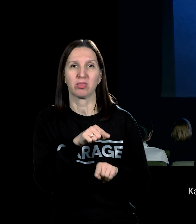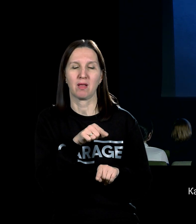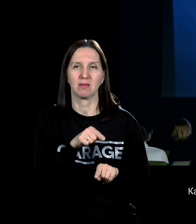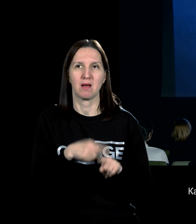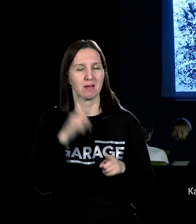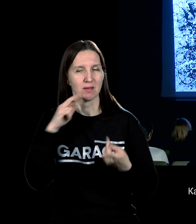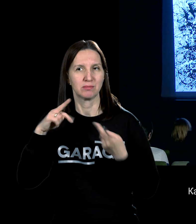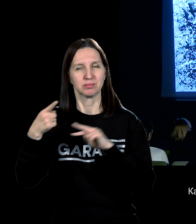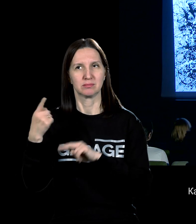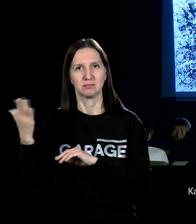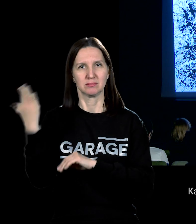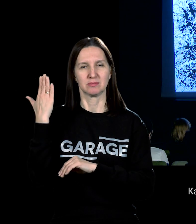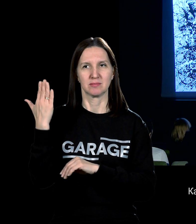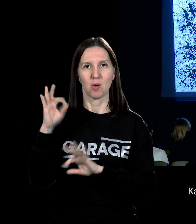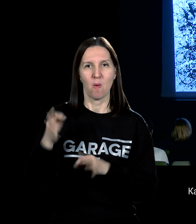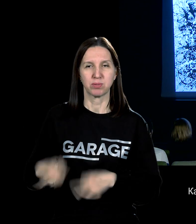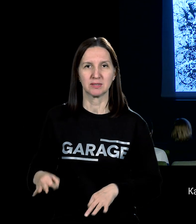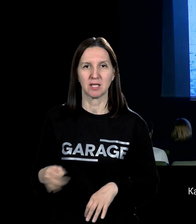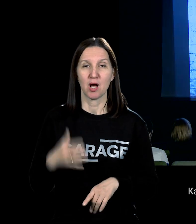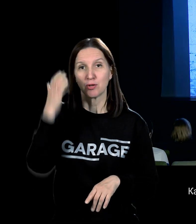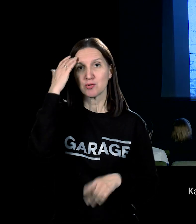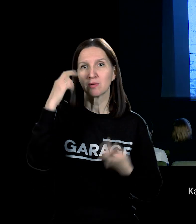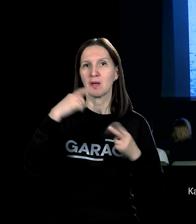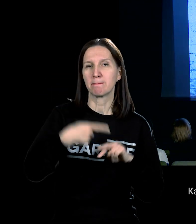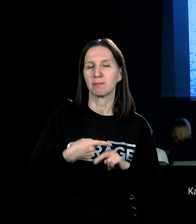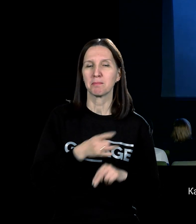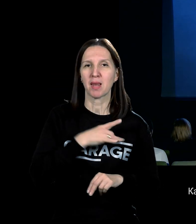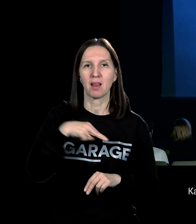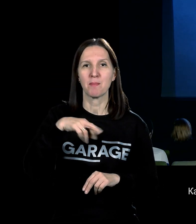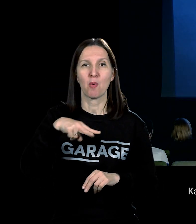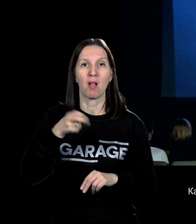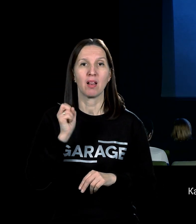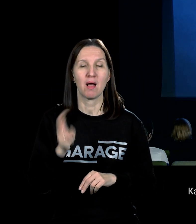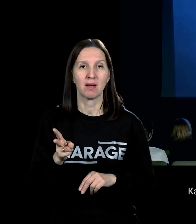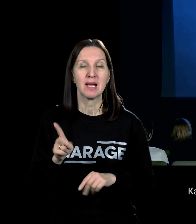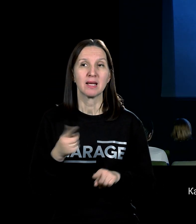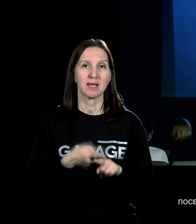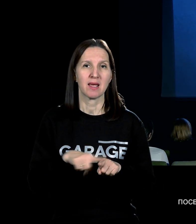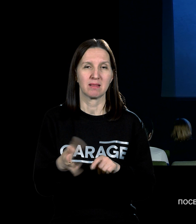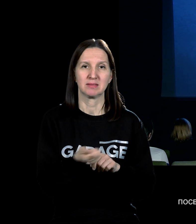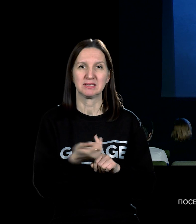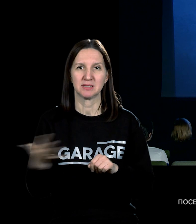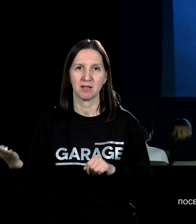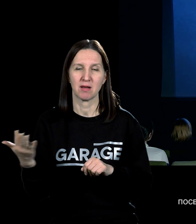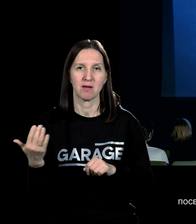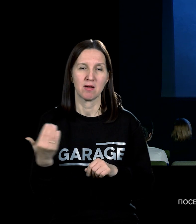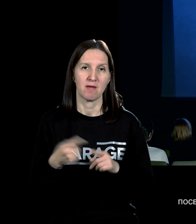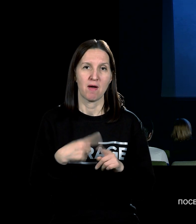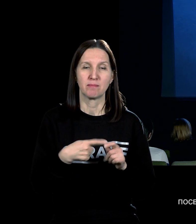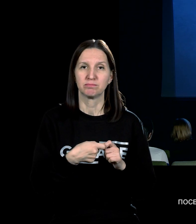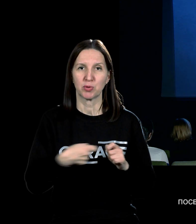и замедлить, как черно-белый полог. И цикл, который продлился